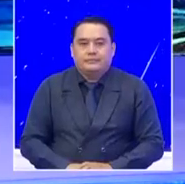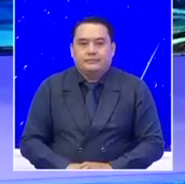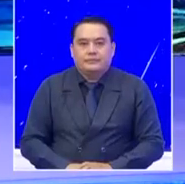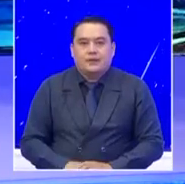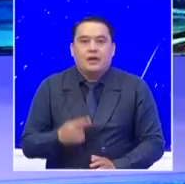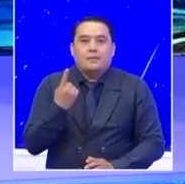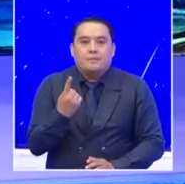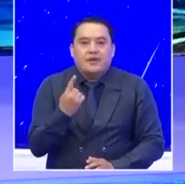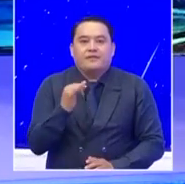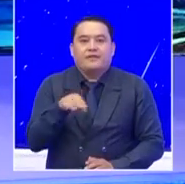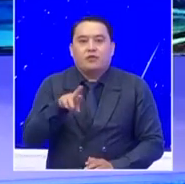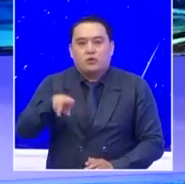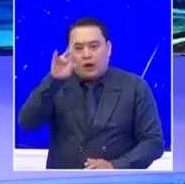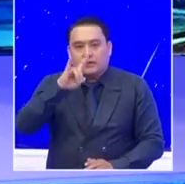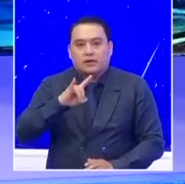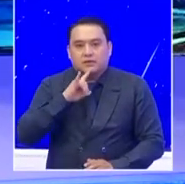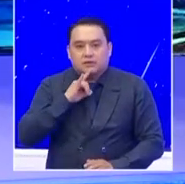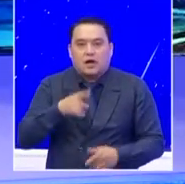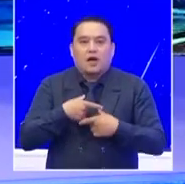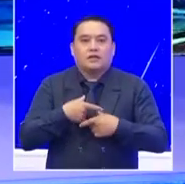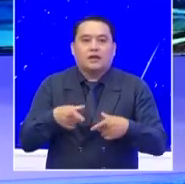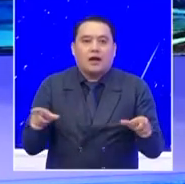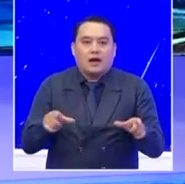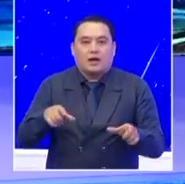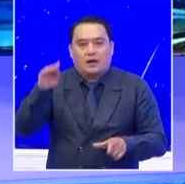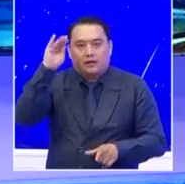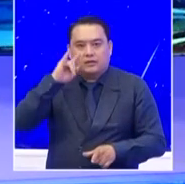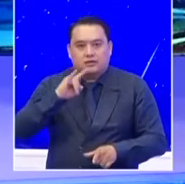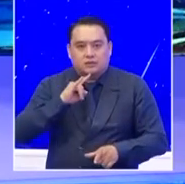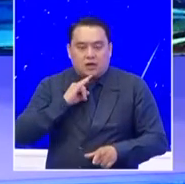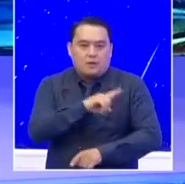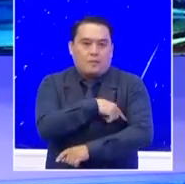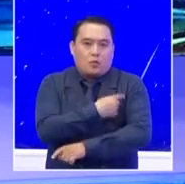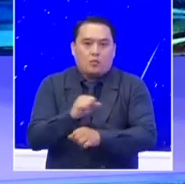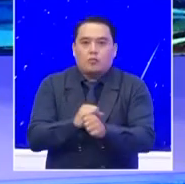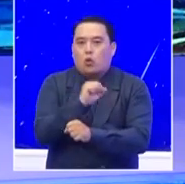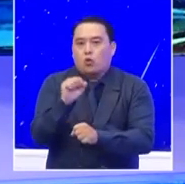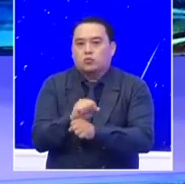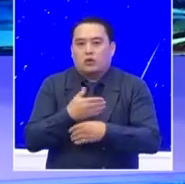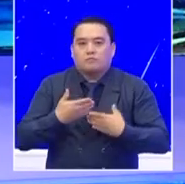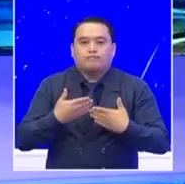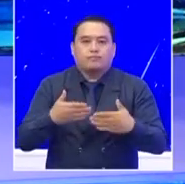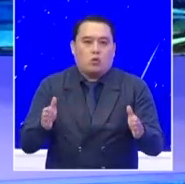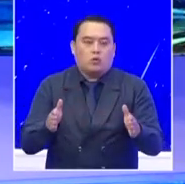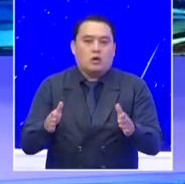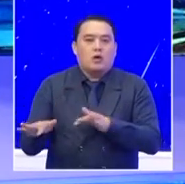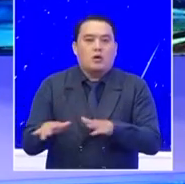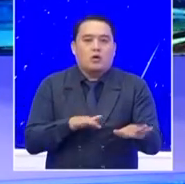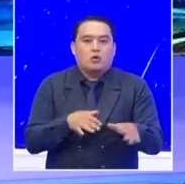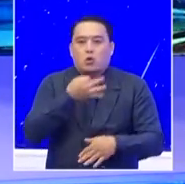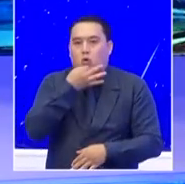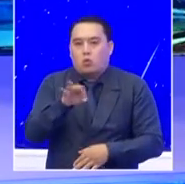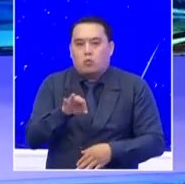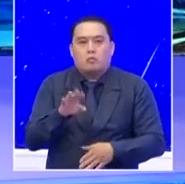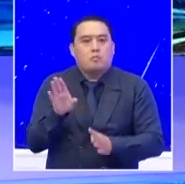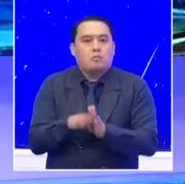С 1 июня в Казахстане вводится послабление карантинных мер. Сняты санитарные и блокпосты. Передвижение на любом транспорте